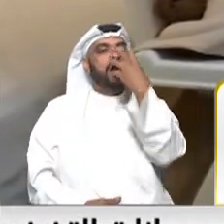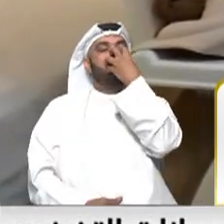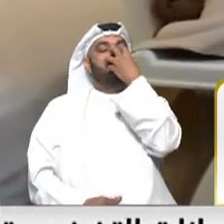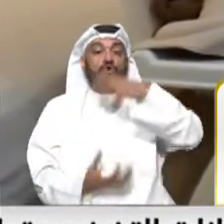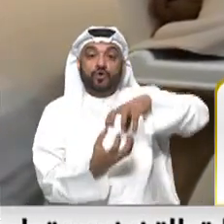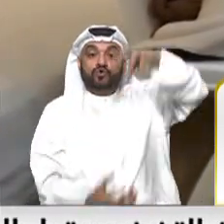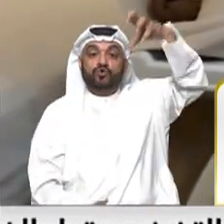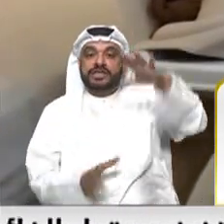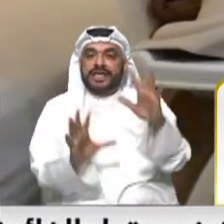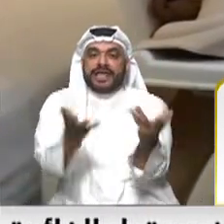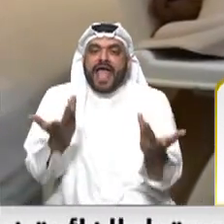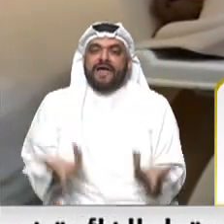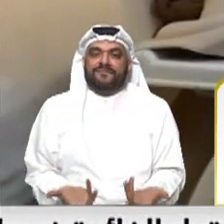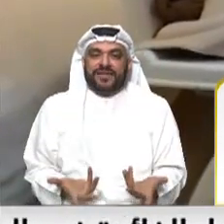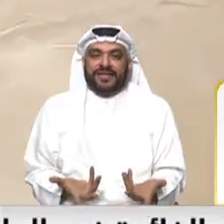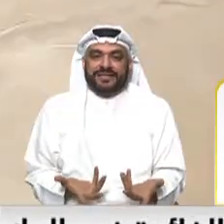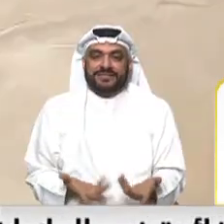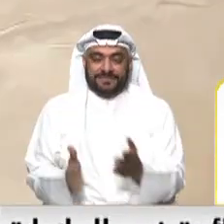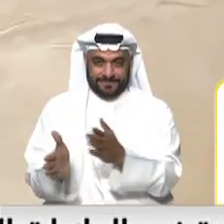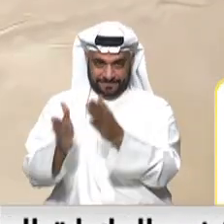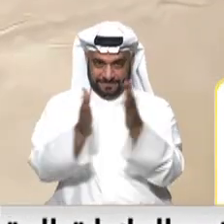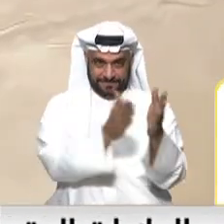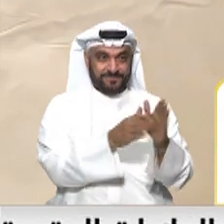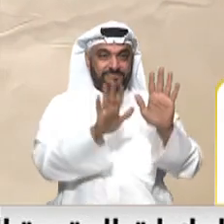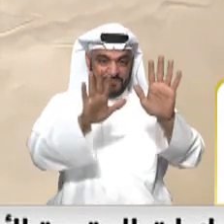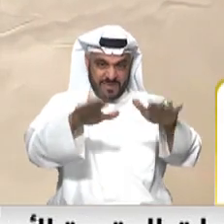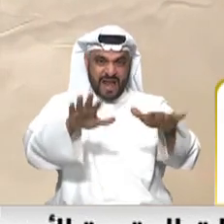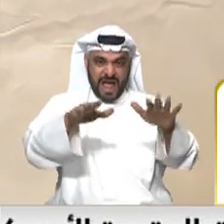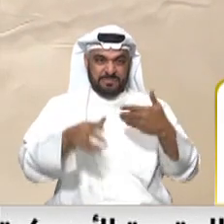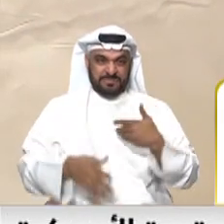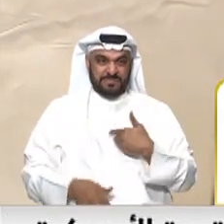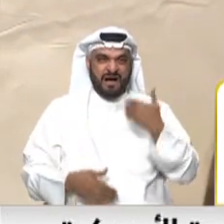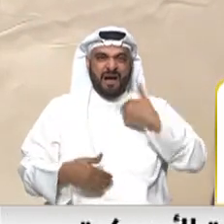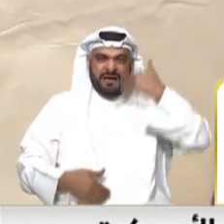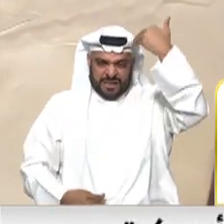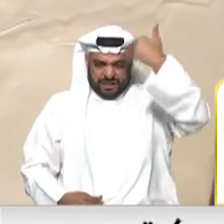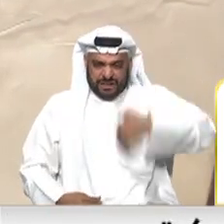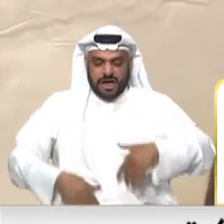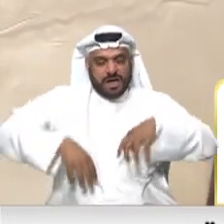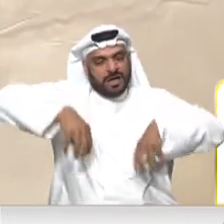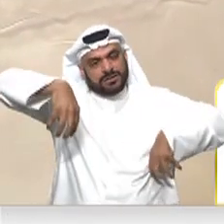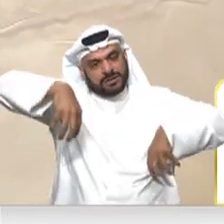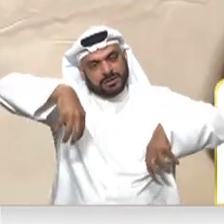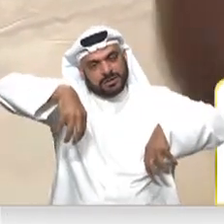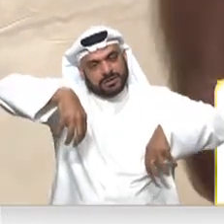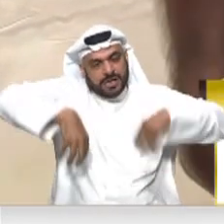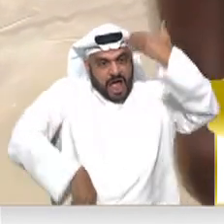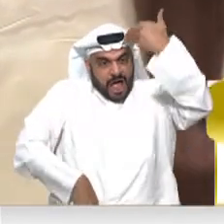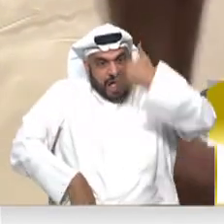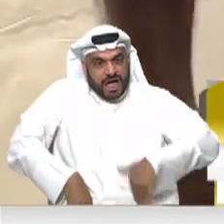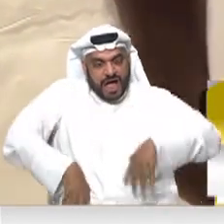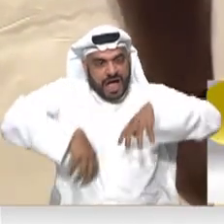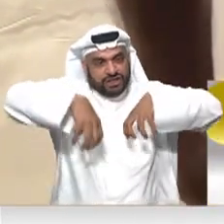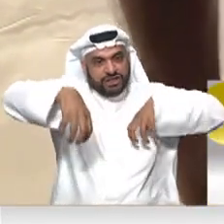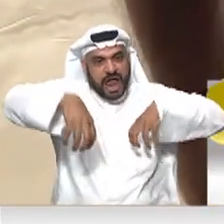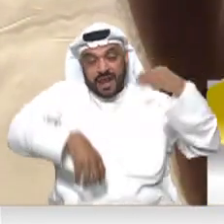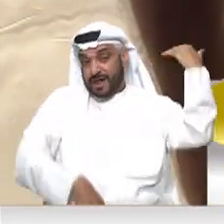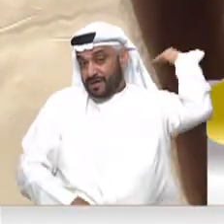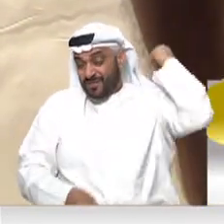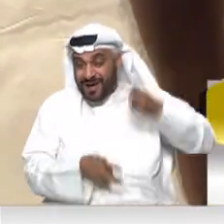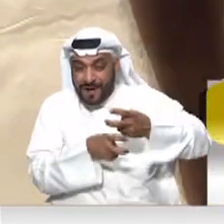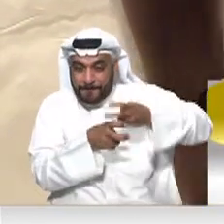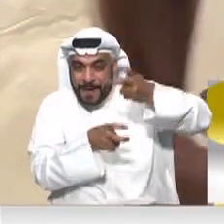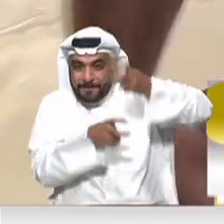الكهرباء في المستشفيات. هو حكوا انه في عنده شلل نصفي، شلل صار عنده شلل بسبب في عنده كسر في العمود الفقري.